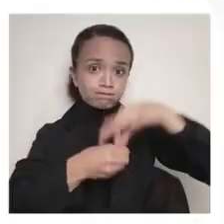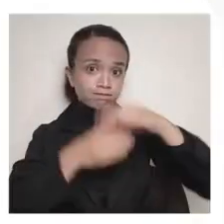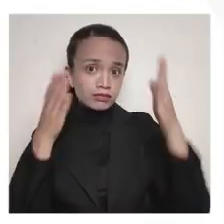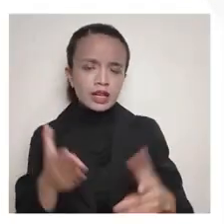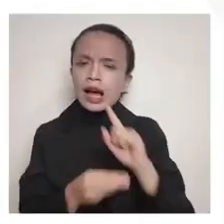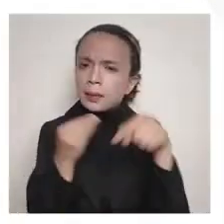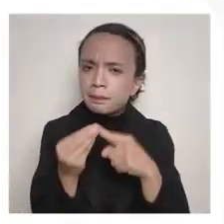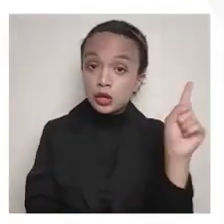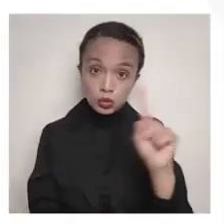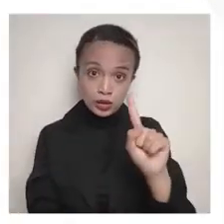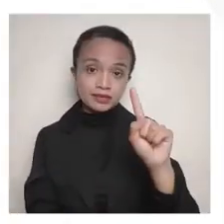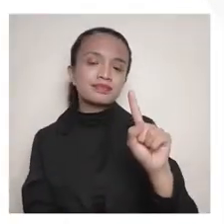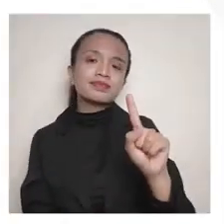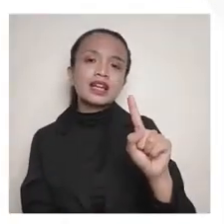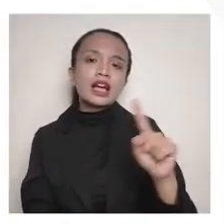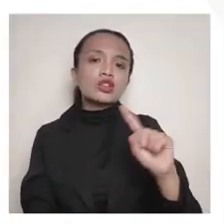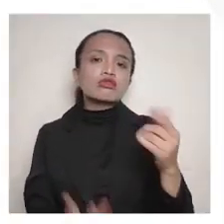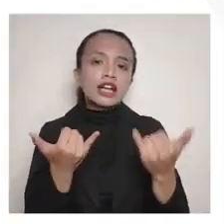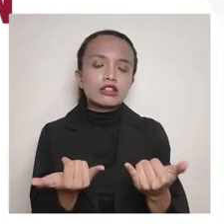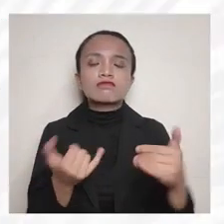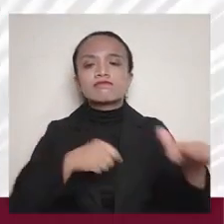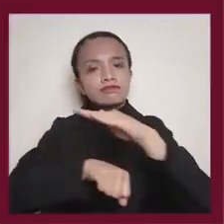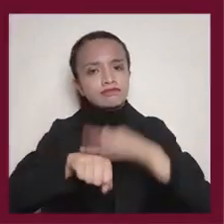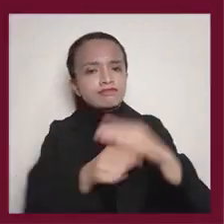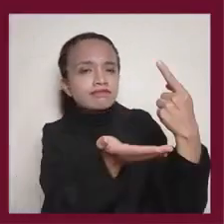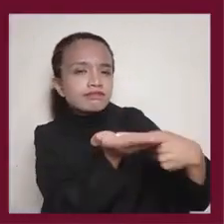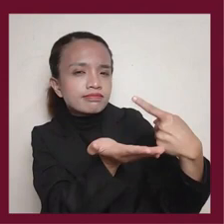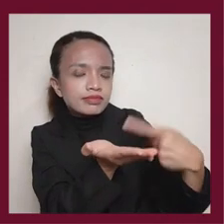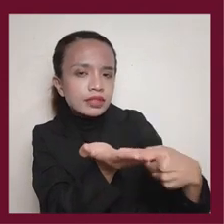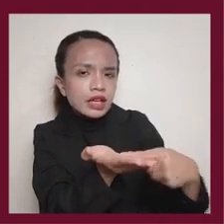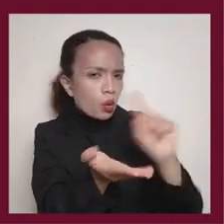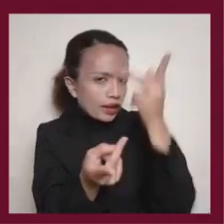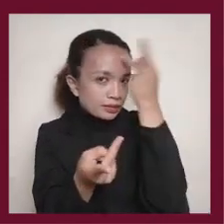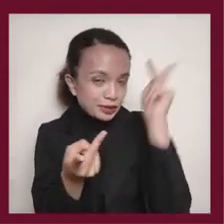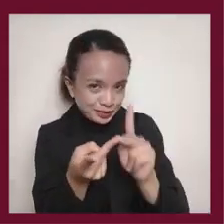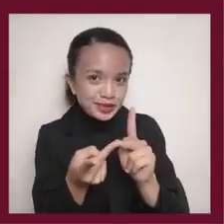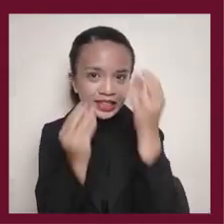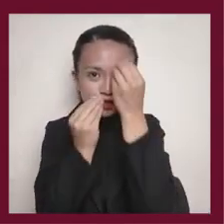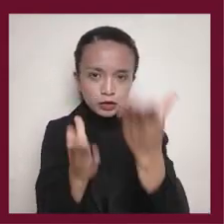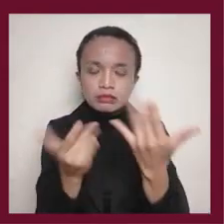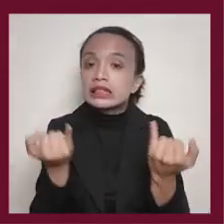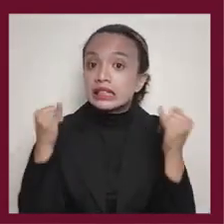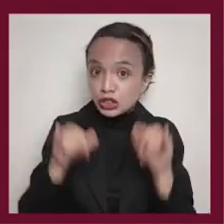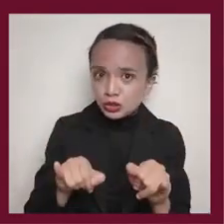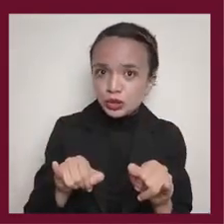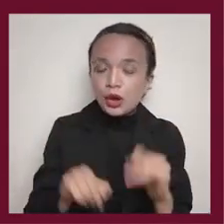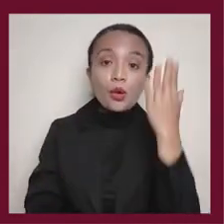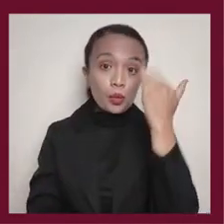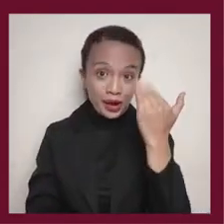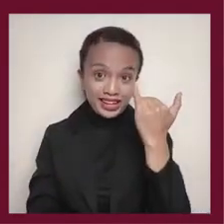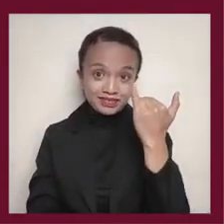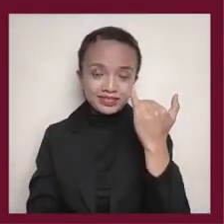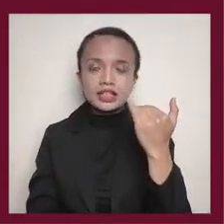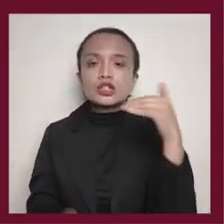Malakas Botante series ay isang serye tungkol sa ilang napapanahuusaping pambansa. Pakay nitong ipakilala ang mga issue upang